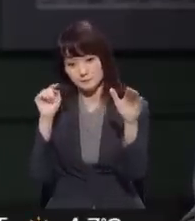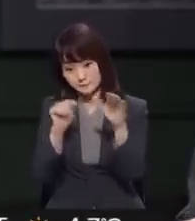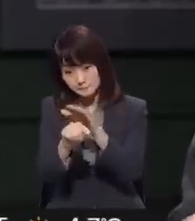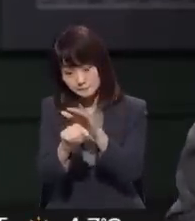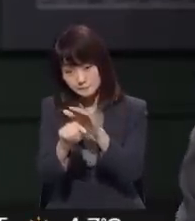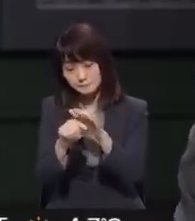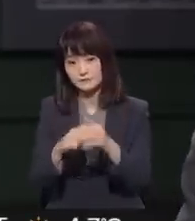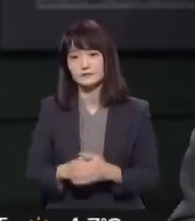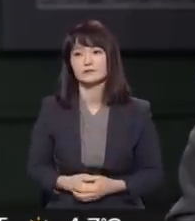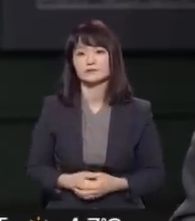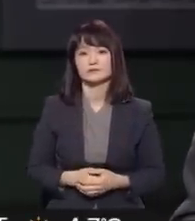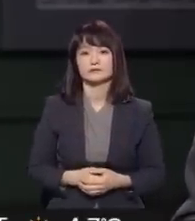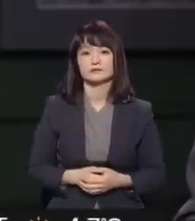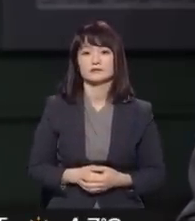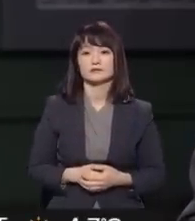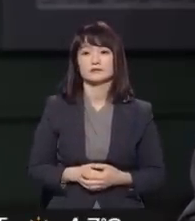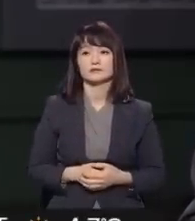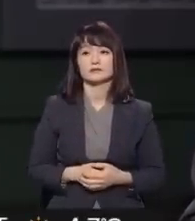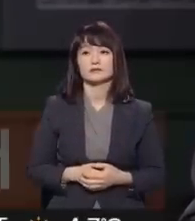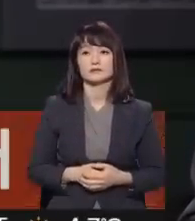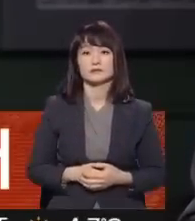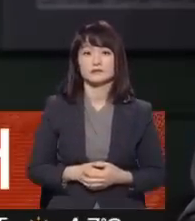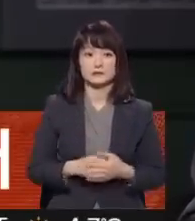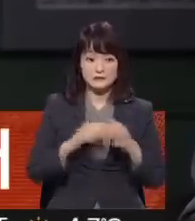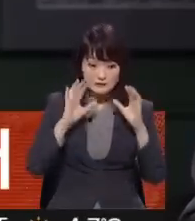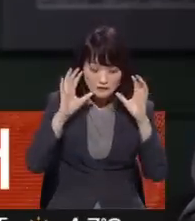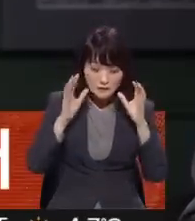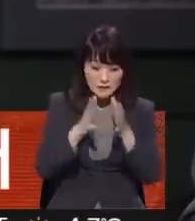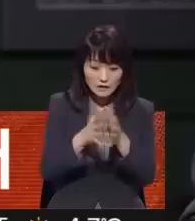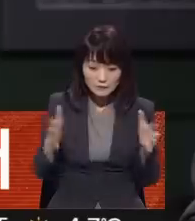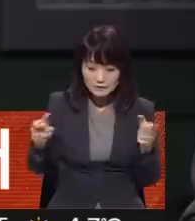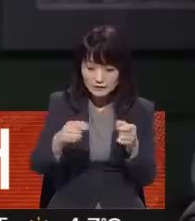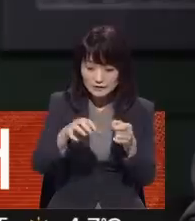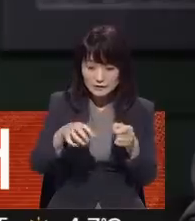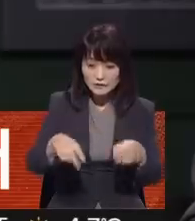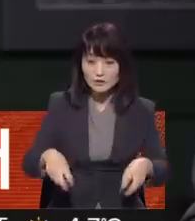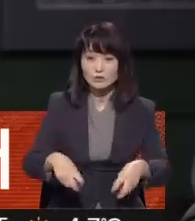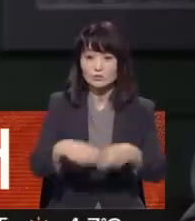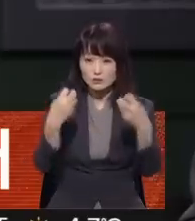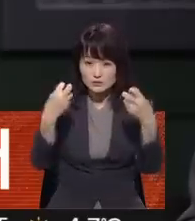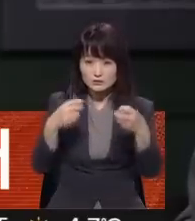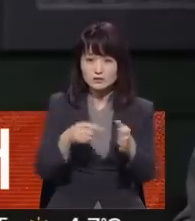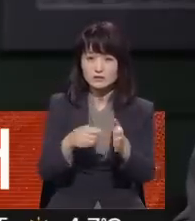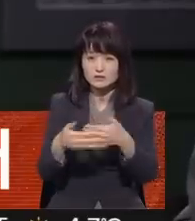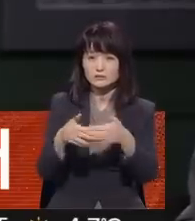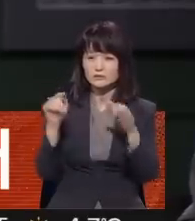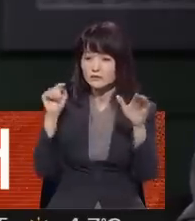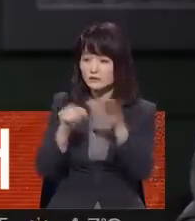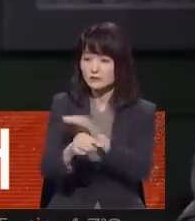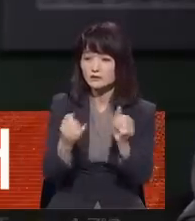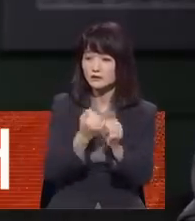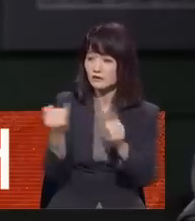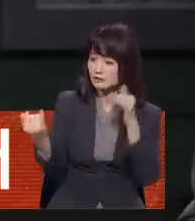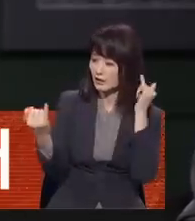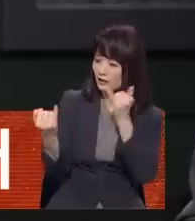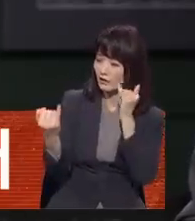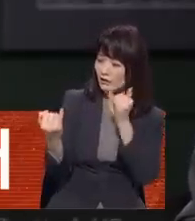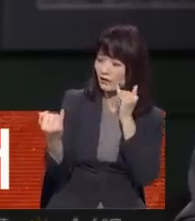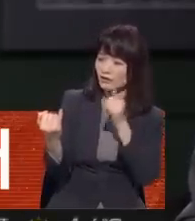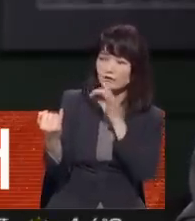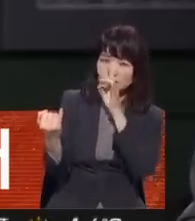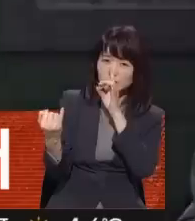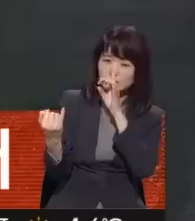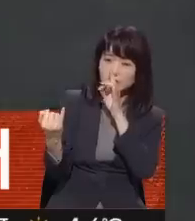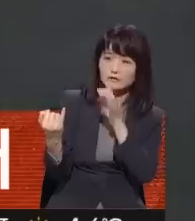사이에 아이가 아파트 단지 안에서 교통사고를 당한 겁니다 그래서 응급실에 가게 됐는데 아무리 연락을 해도 아내가 전화를 받질